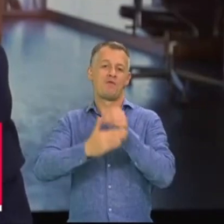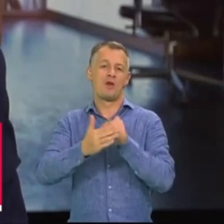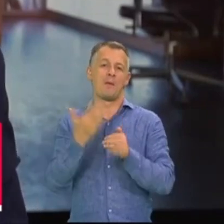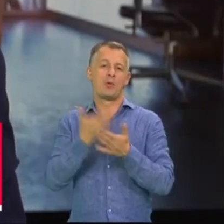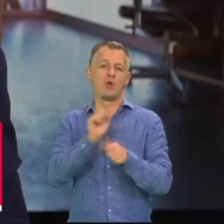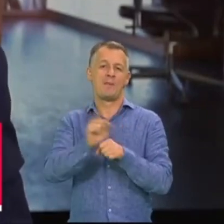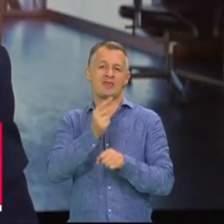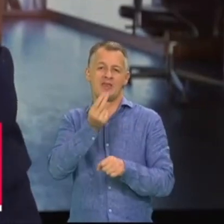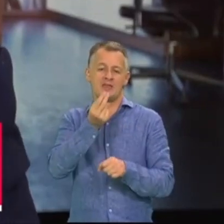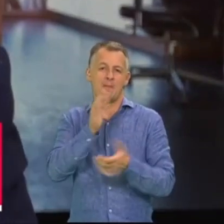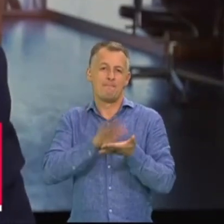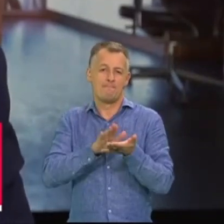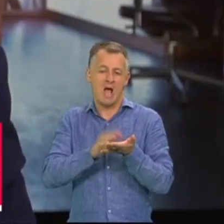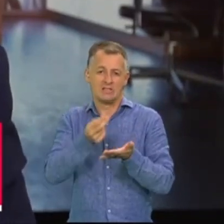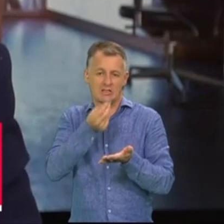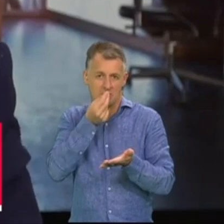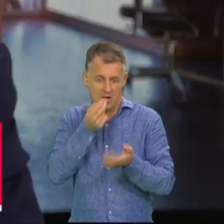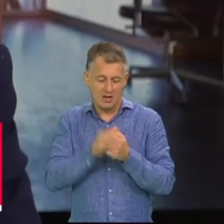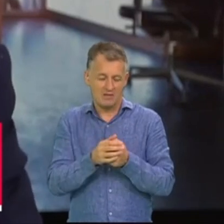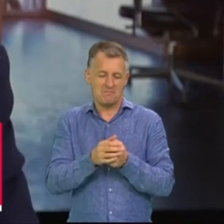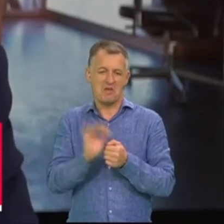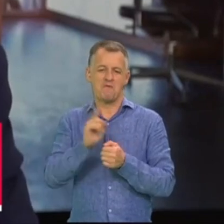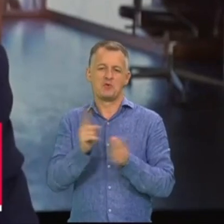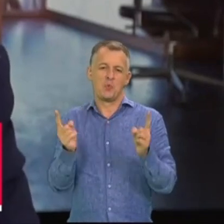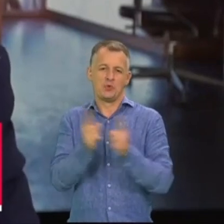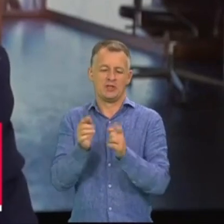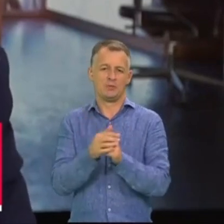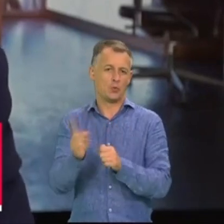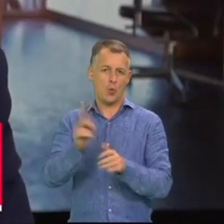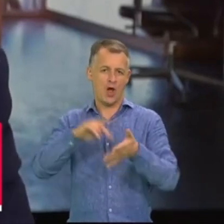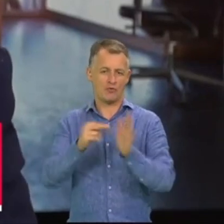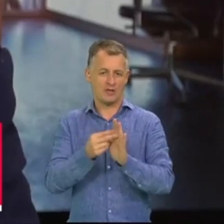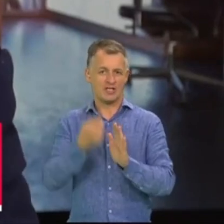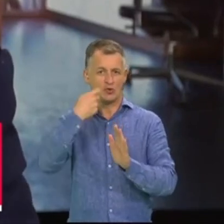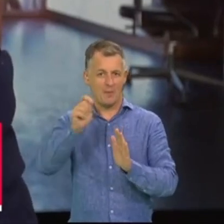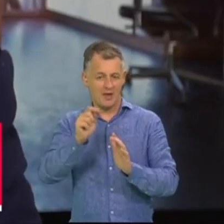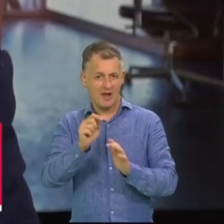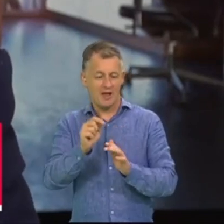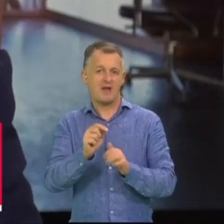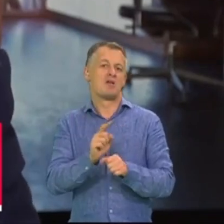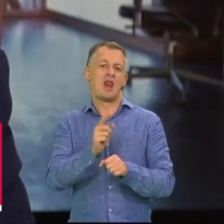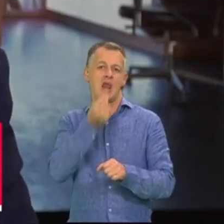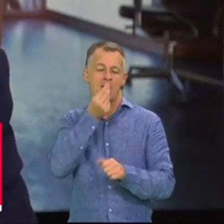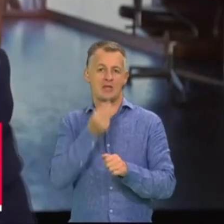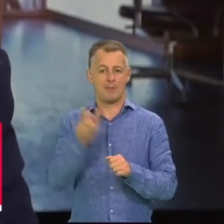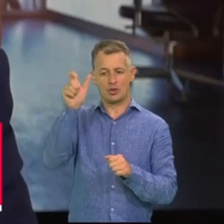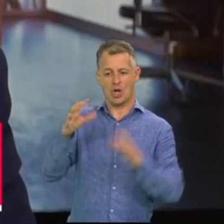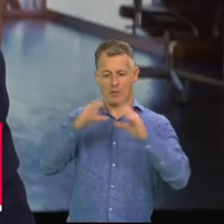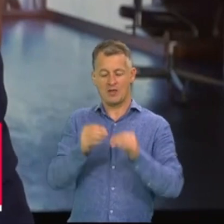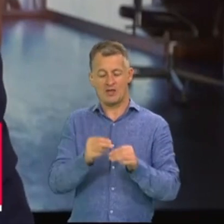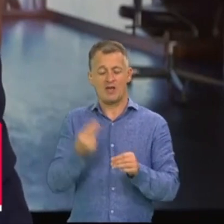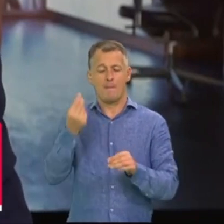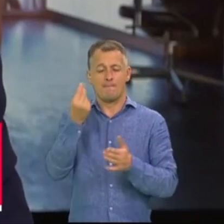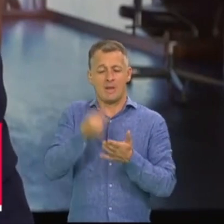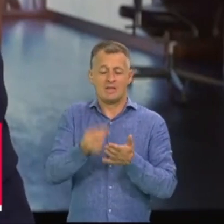bază a fost o picătură într-o mare de probleme. Nu a rezolvat problema scumpirilor alimente, iar pe românii costă din ce în ce mai mult să-și